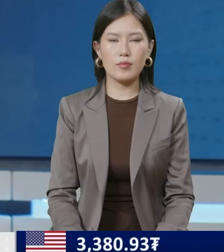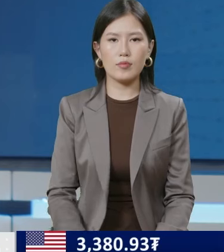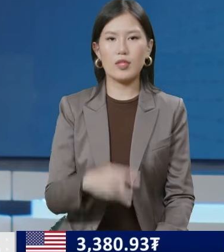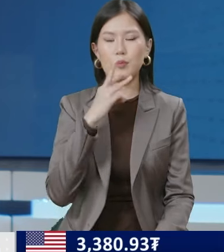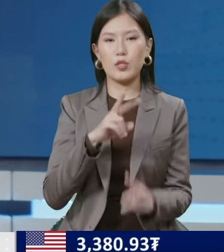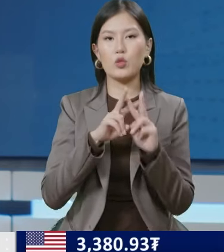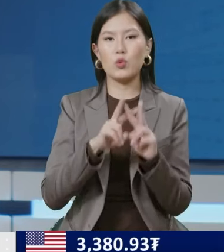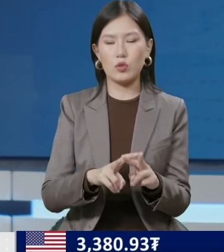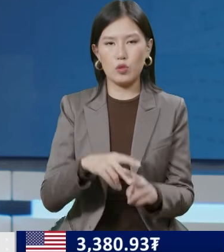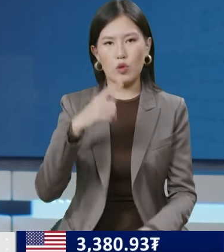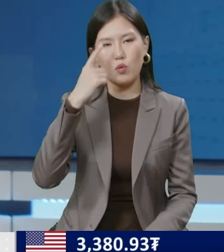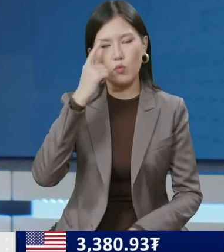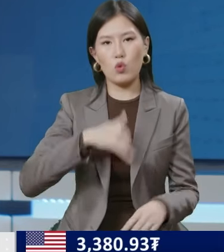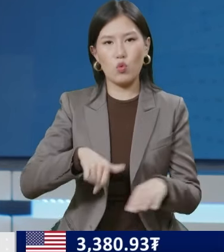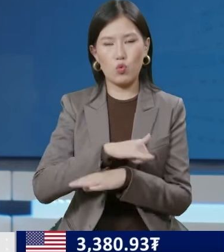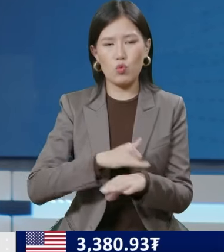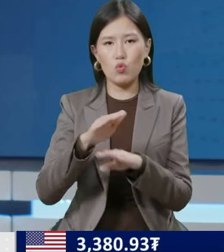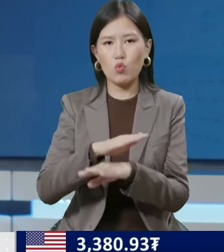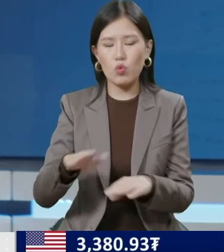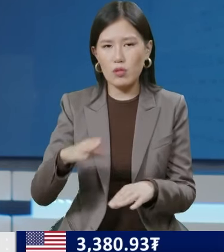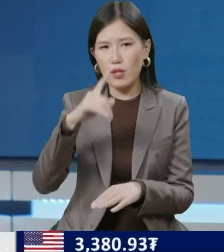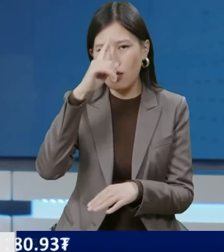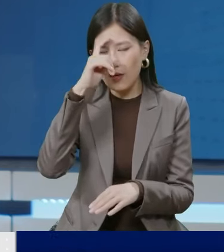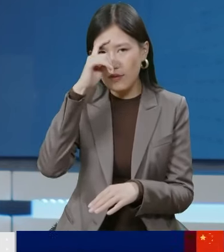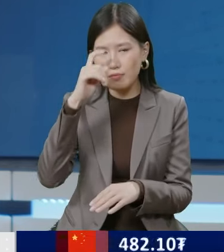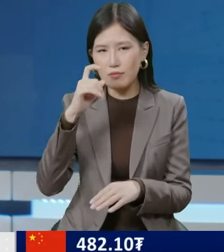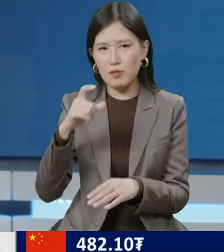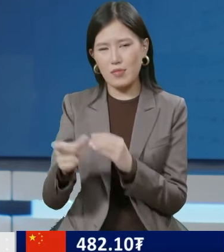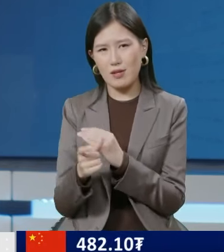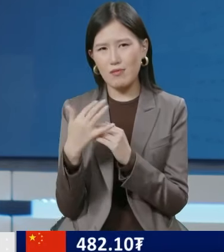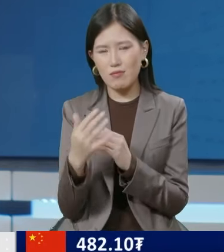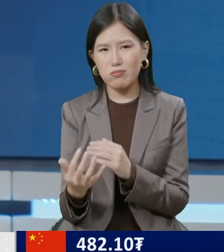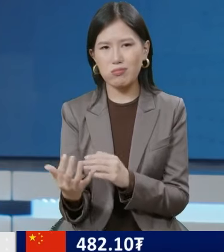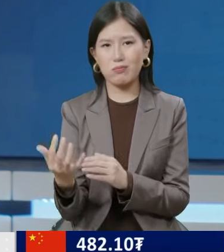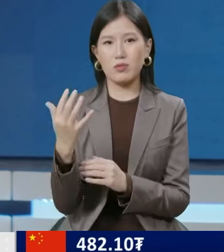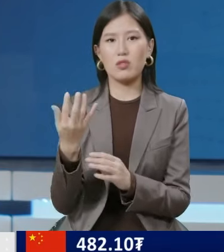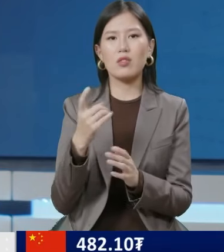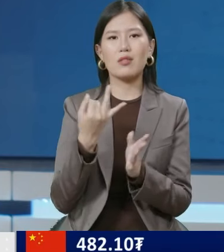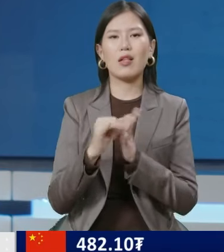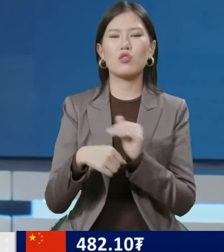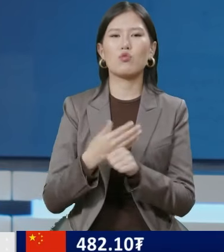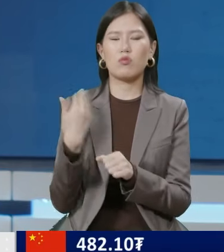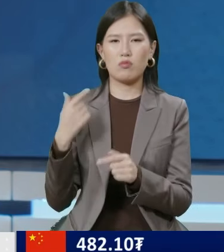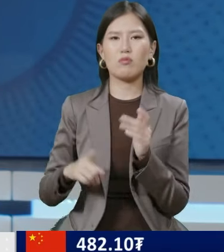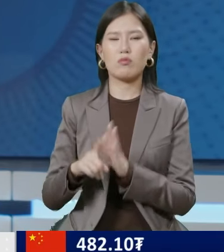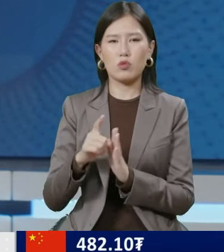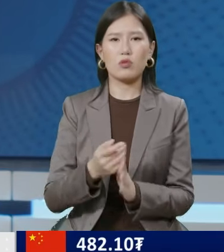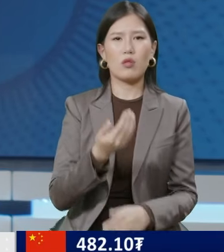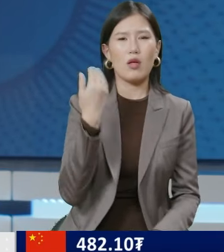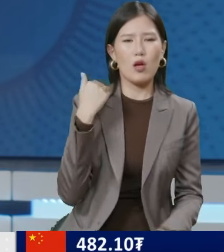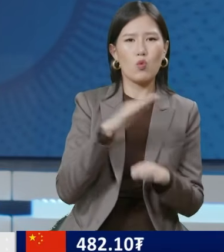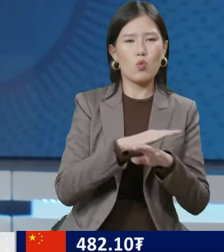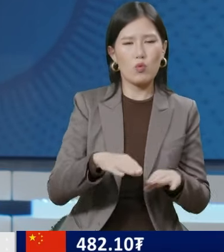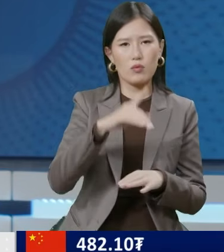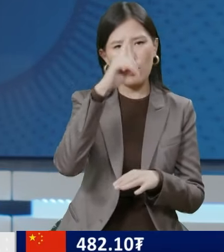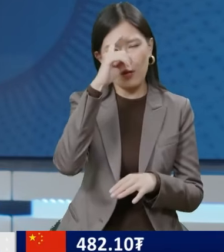Мэдээ үргэлжилж байна. Манай улс хүүхдийн эмчийг дагнан бэлдэж эхэлснээс хойш 70 жилийн хугацаа өнгөрчээ. Зах зээлийн нийгэмд шилжих үед нэг хэсэг уналтанд орсон хүүхдийн